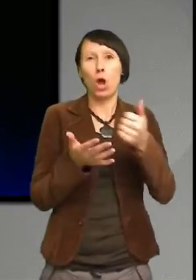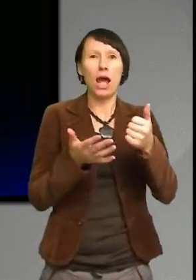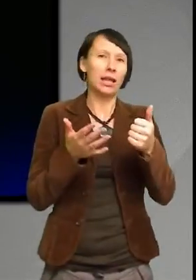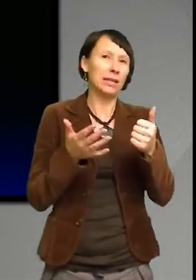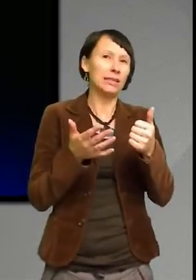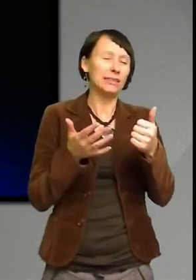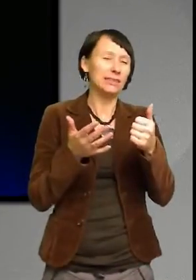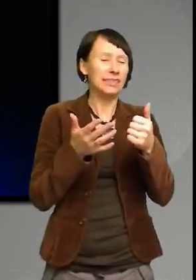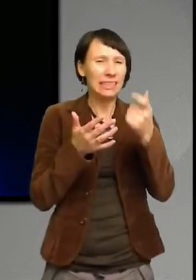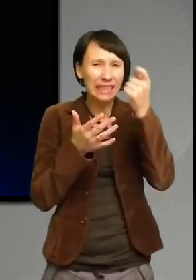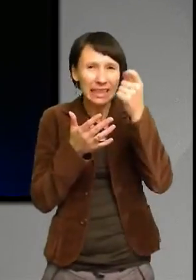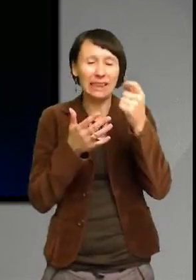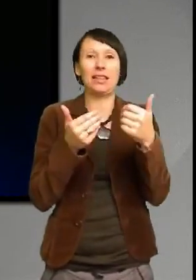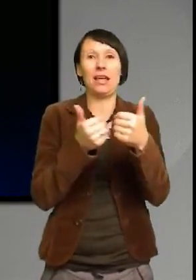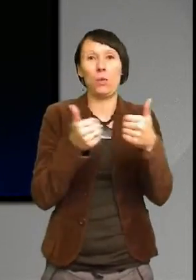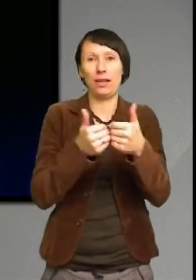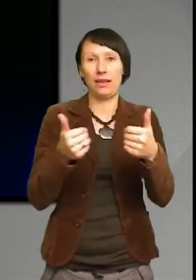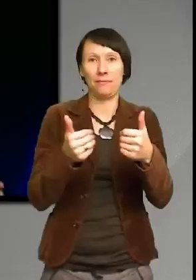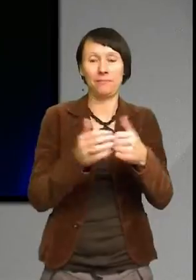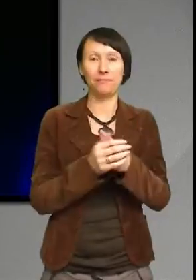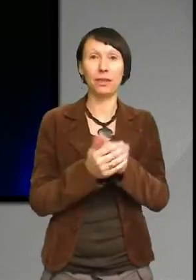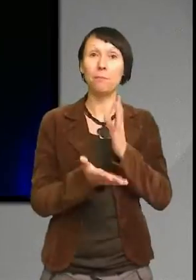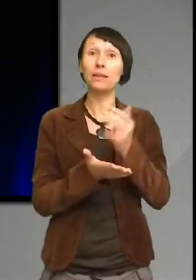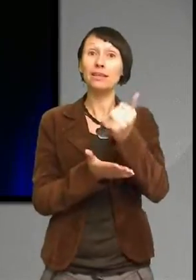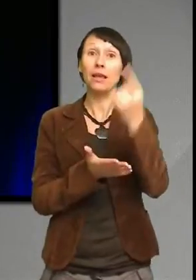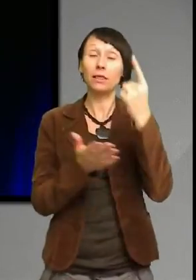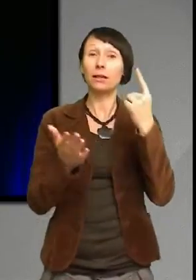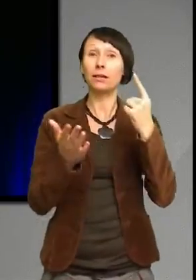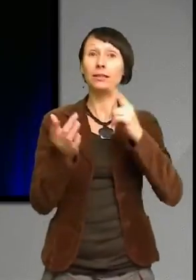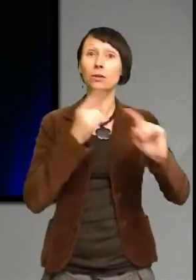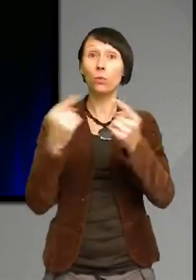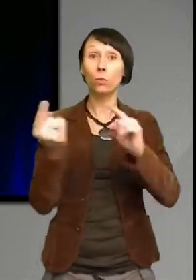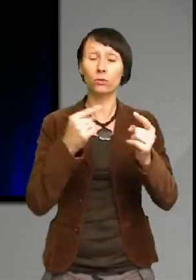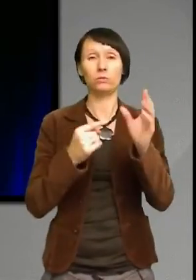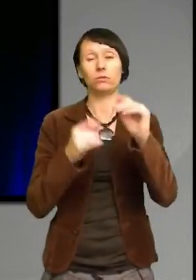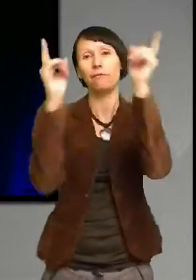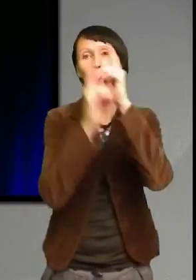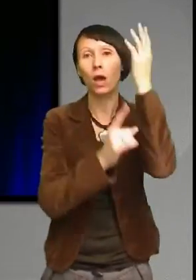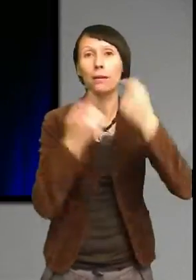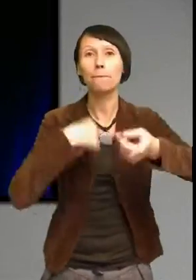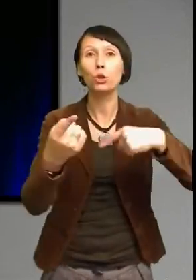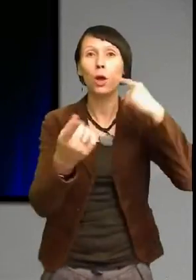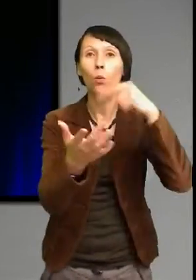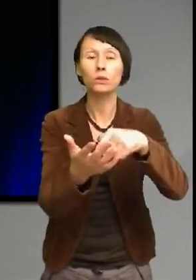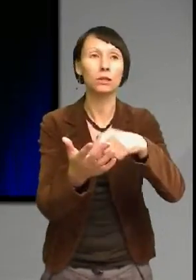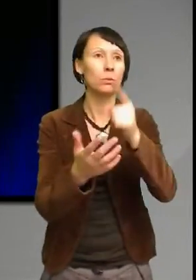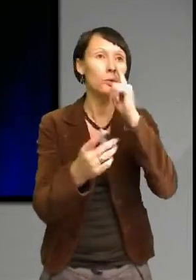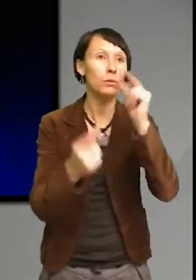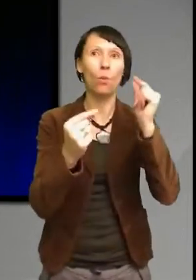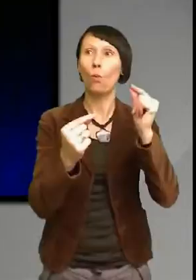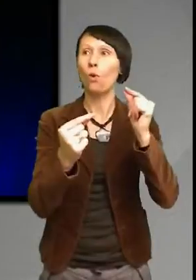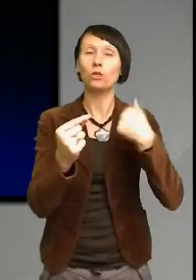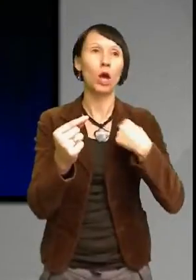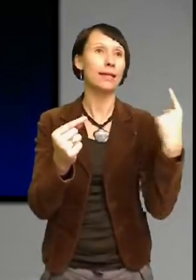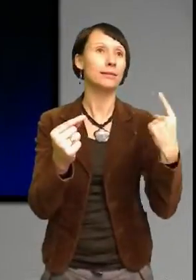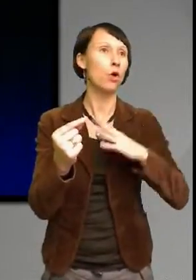Mitt i en diskussion så kan folk byta åsikter. Tänk om de skulle vara ensamma med åsikter. Det klarar